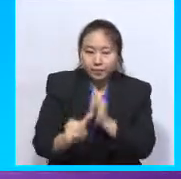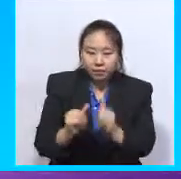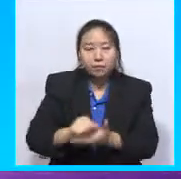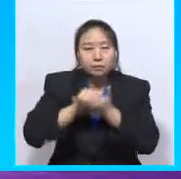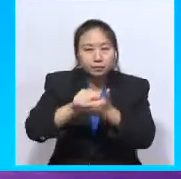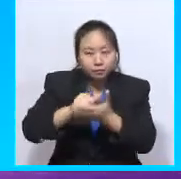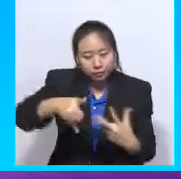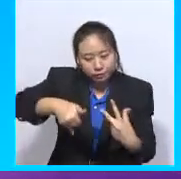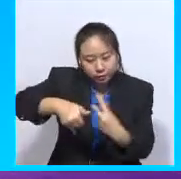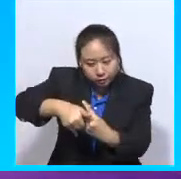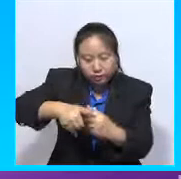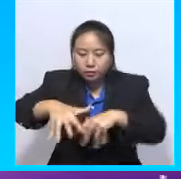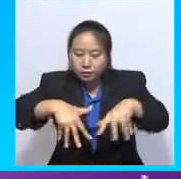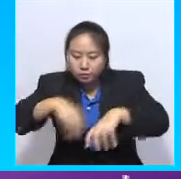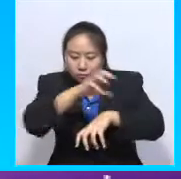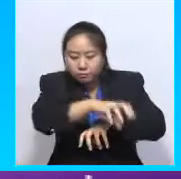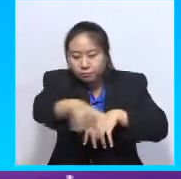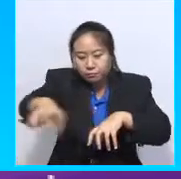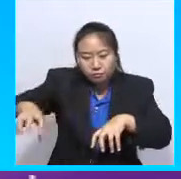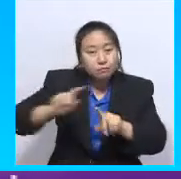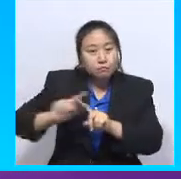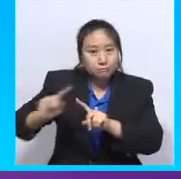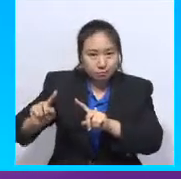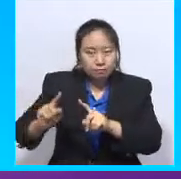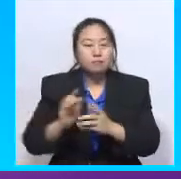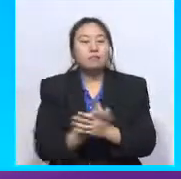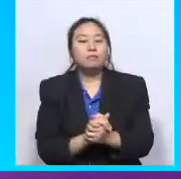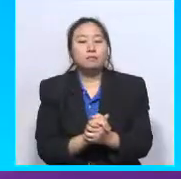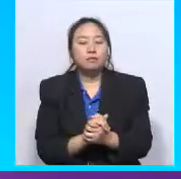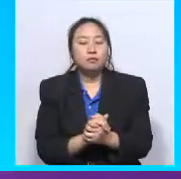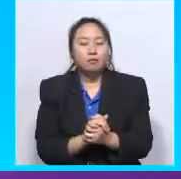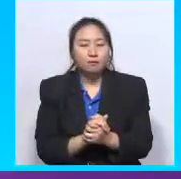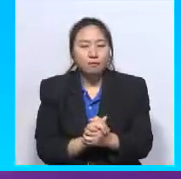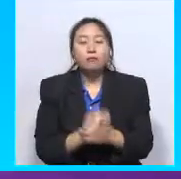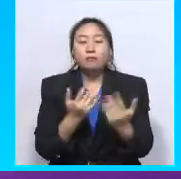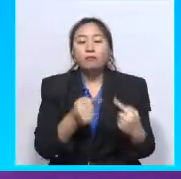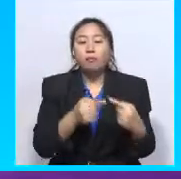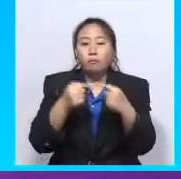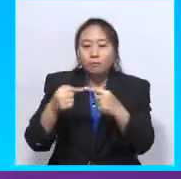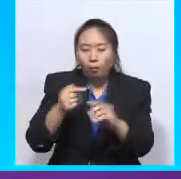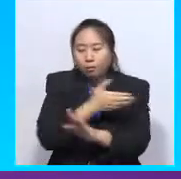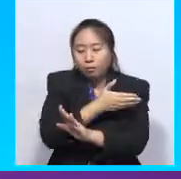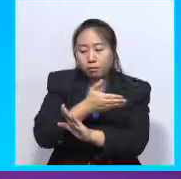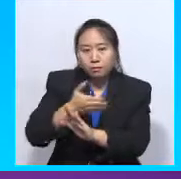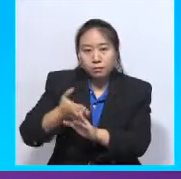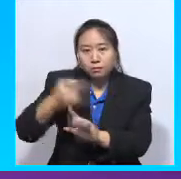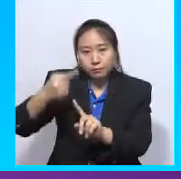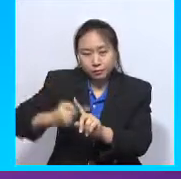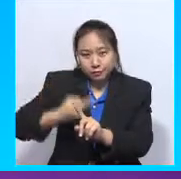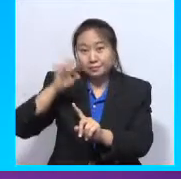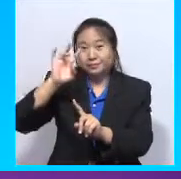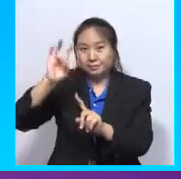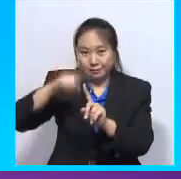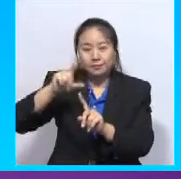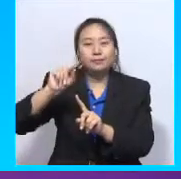การฉีดวัคซีนตามแหล่งชุมชนต่างๆในเขตเทศบาลนครอุดรธานีก็จะต่อเนื่องไปจนถึงวันที่25กรกฎา